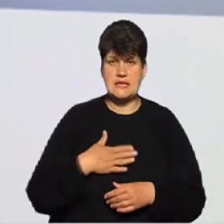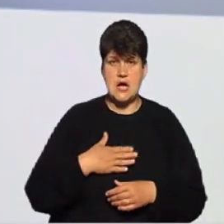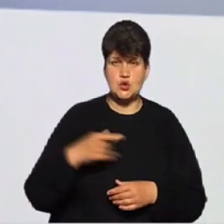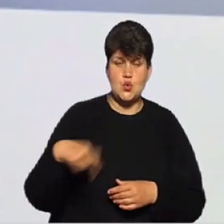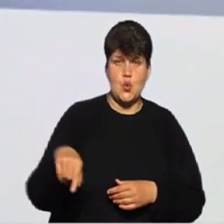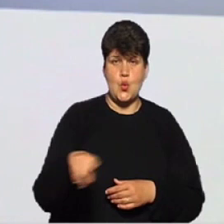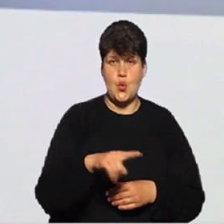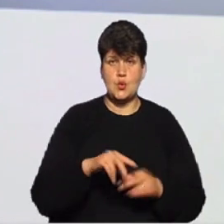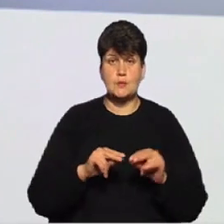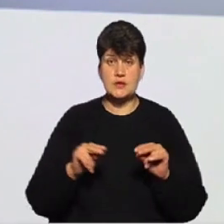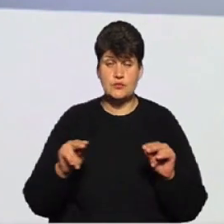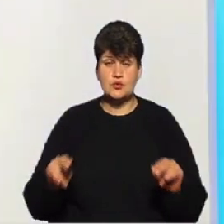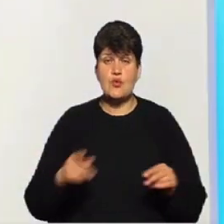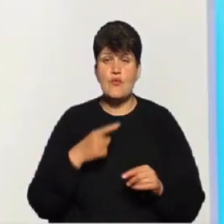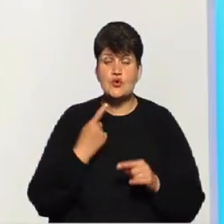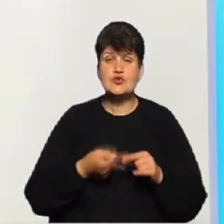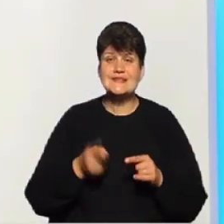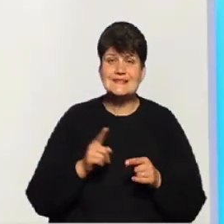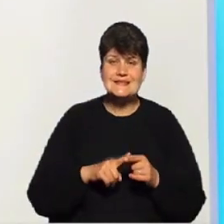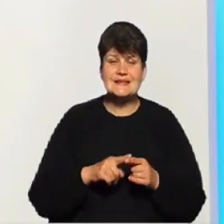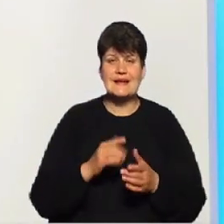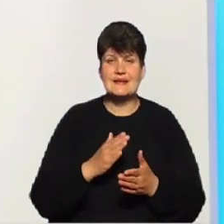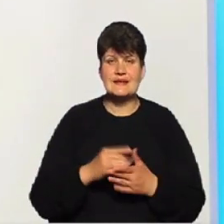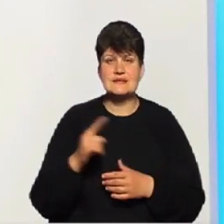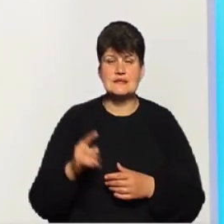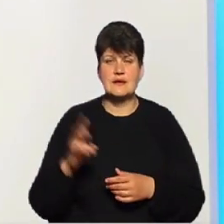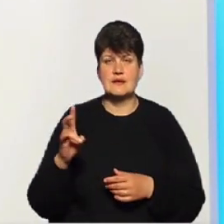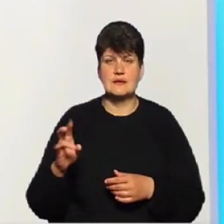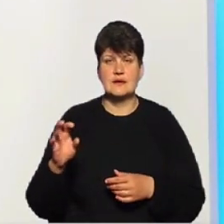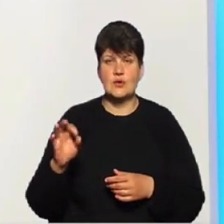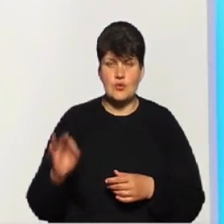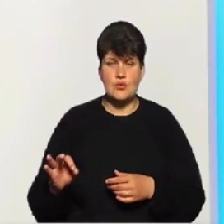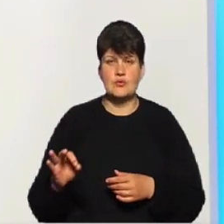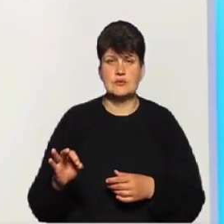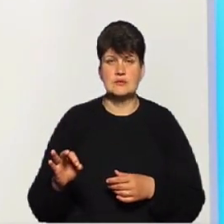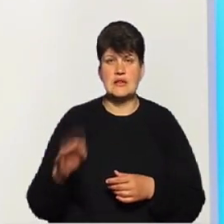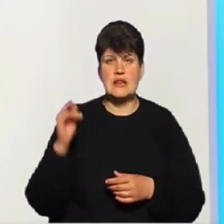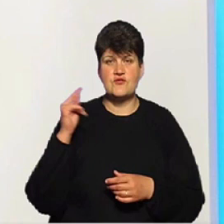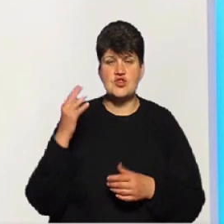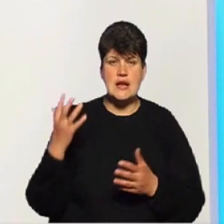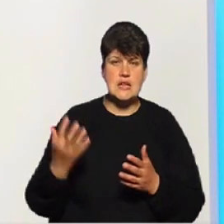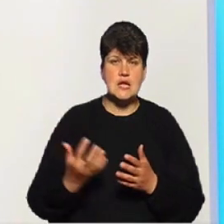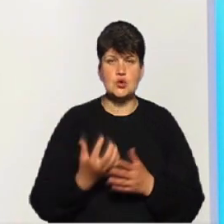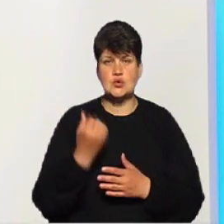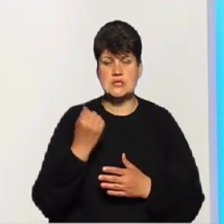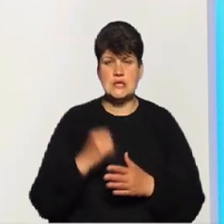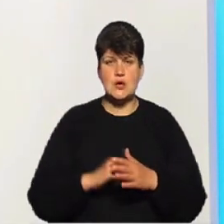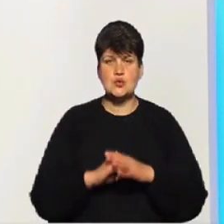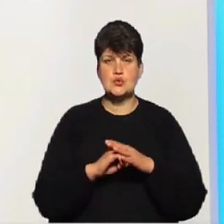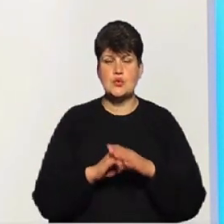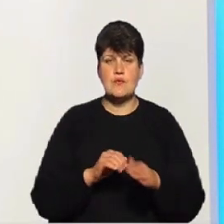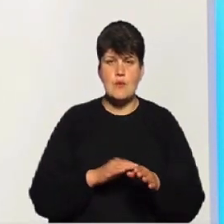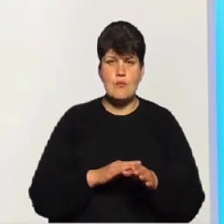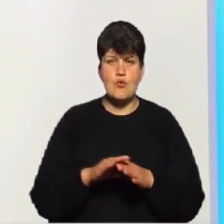нашого кола педагогічного, говорю, що це є зовнішнє незалежне оцінювання навчальних досягнень на основі